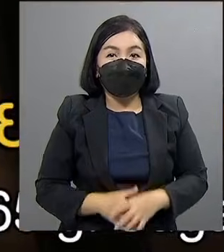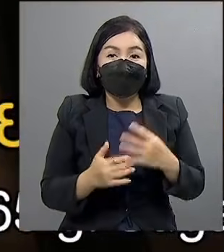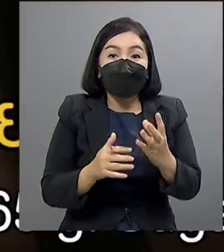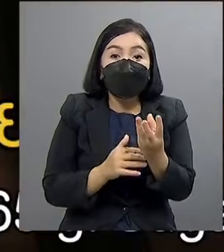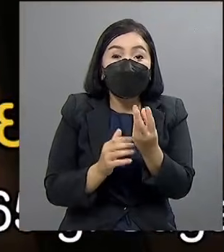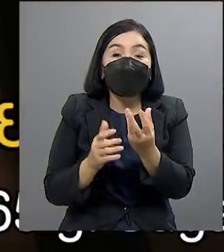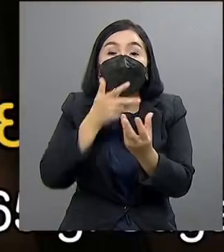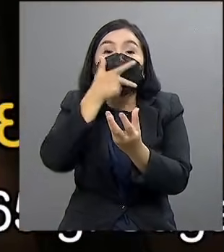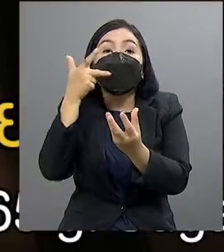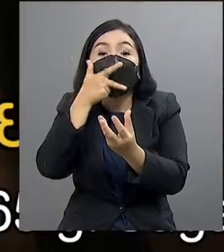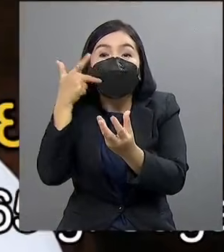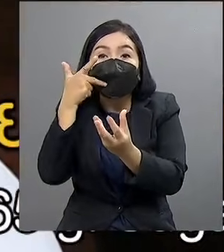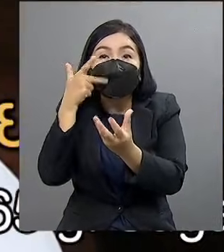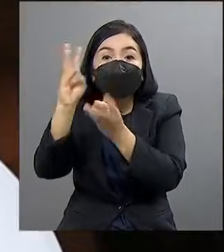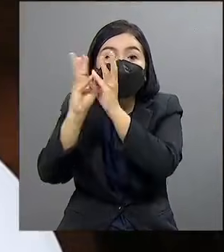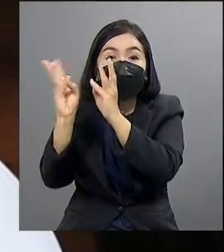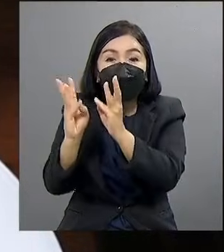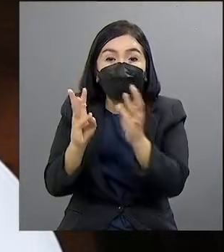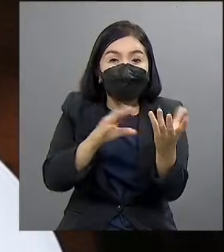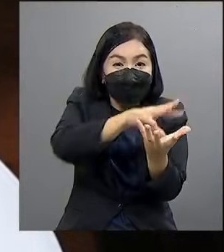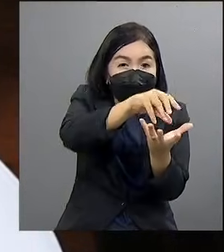ครับคลุกให้ทั่วเลย